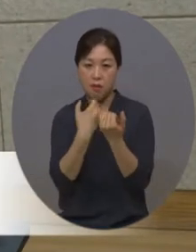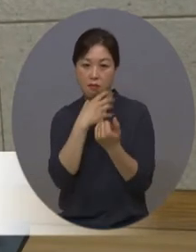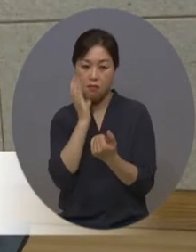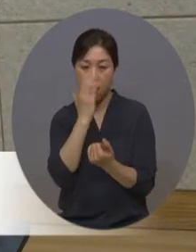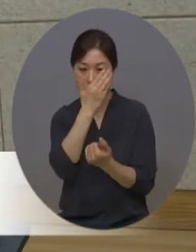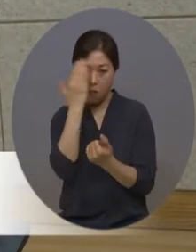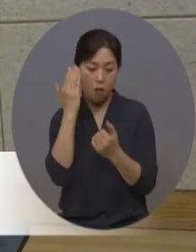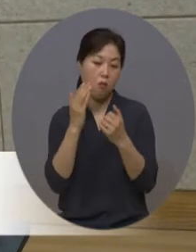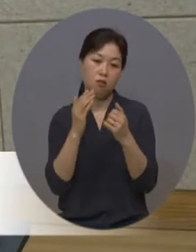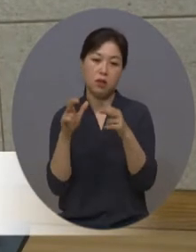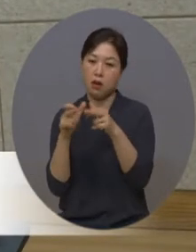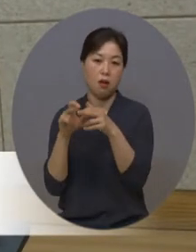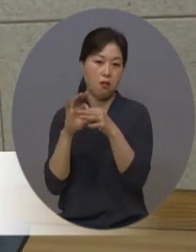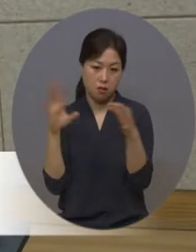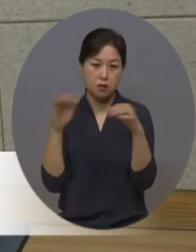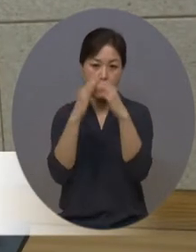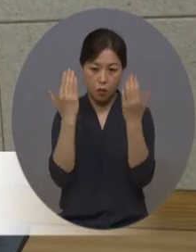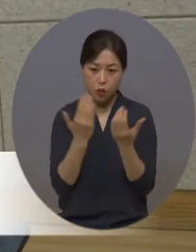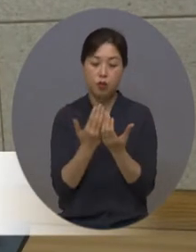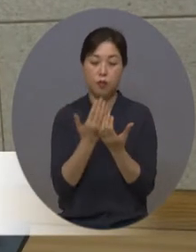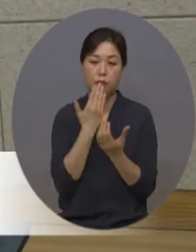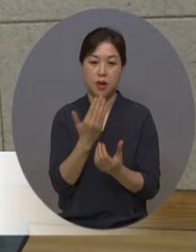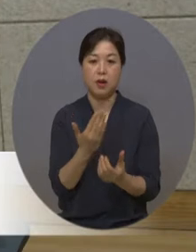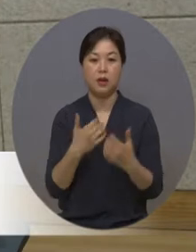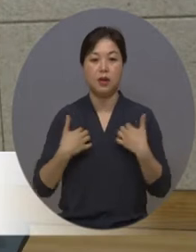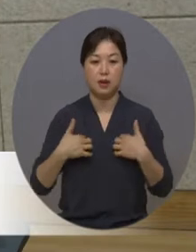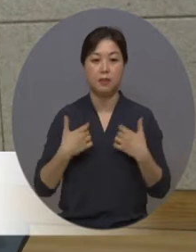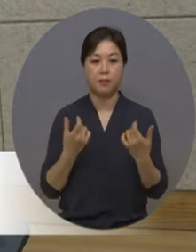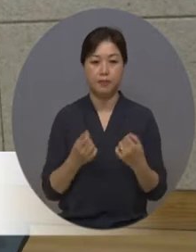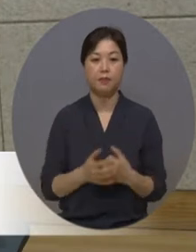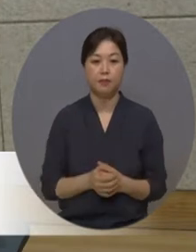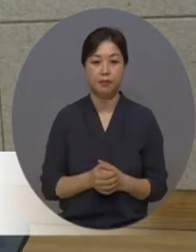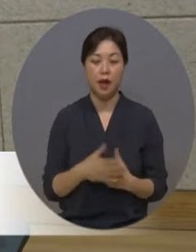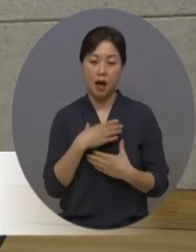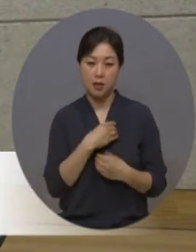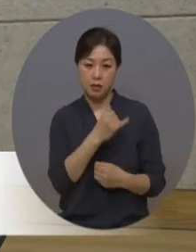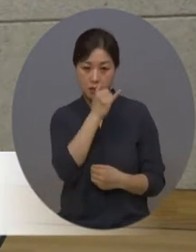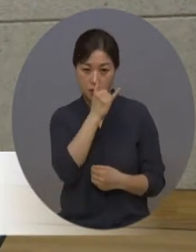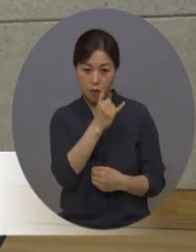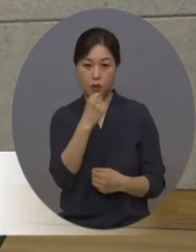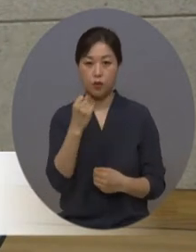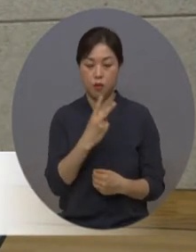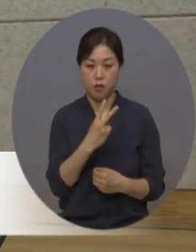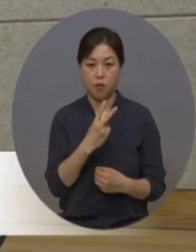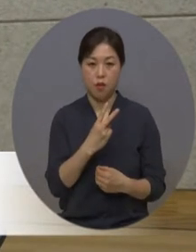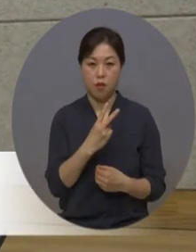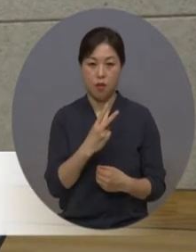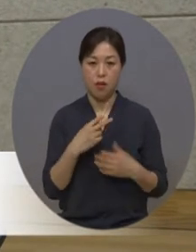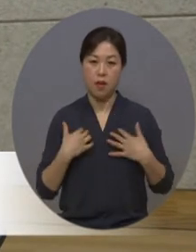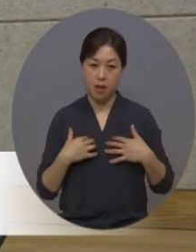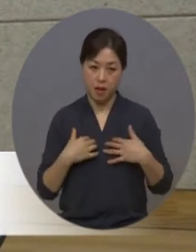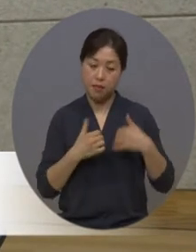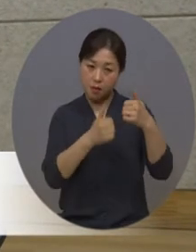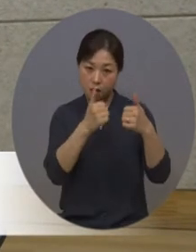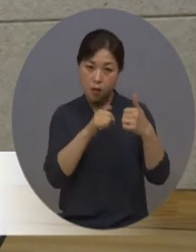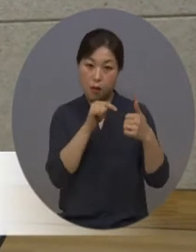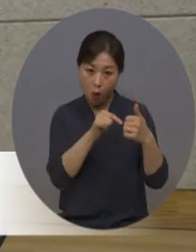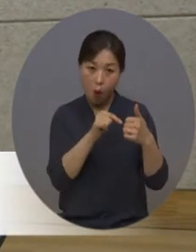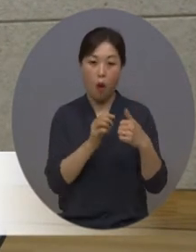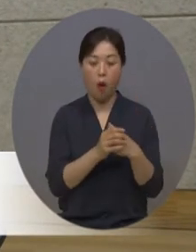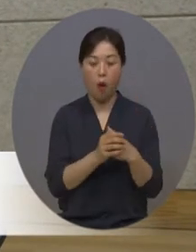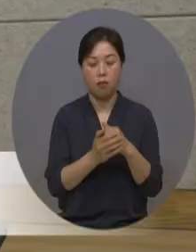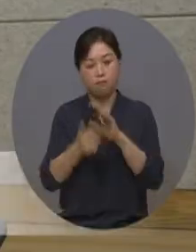4까지 으 지낼수 그렇게 비해 안정성이 뭐 되고 게임을 통해서 뭐 얼마든지